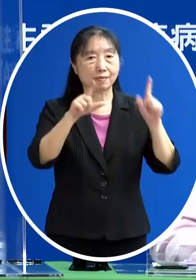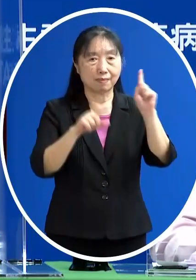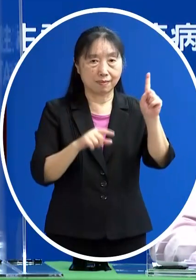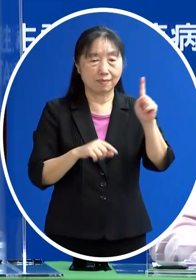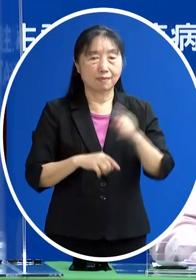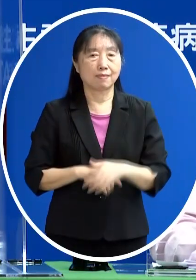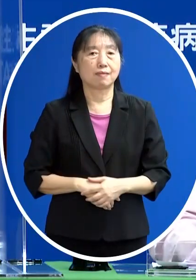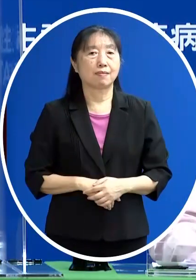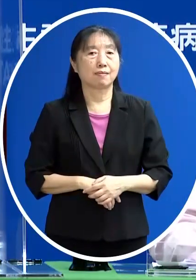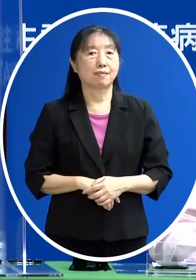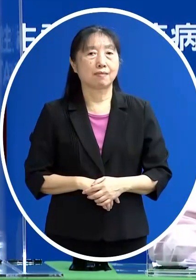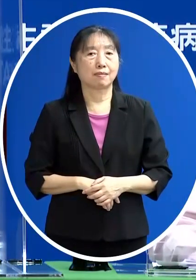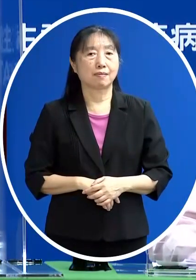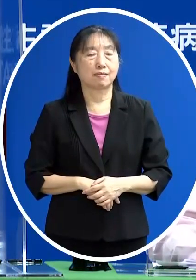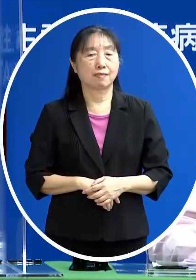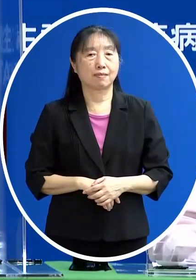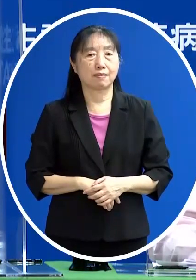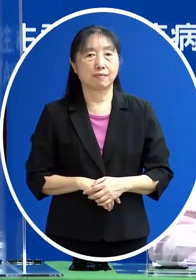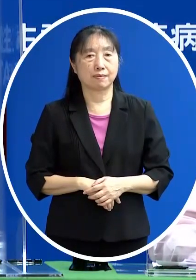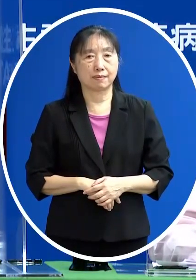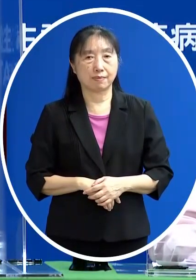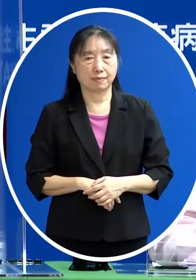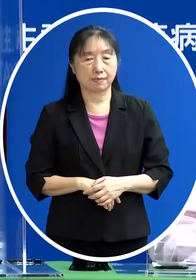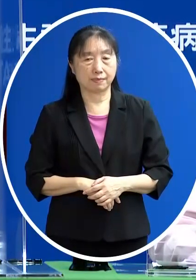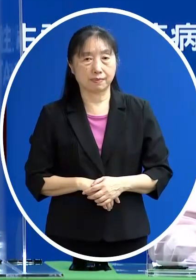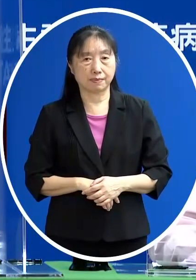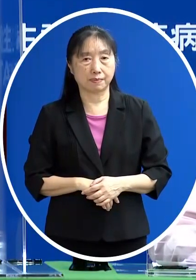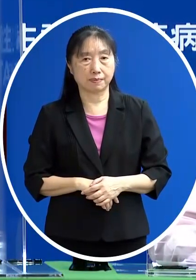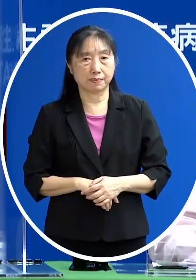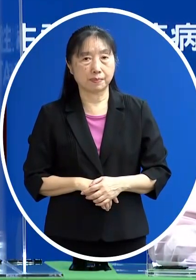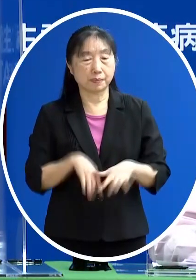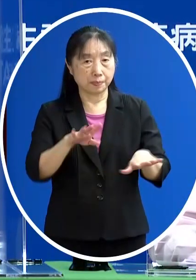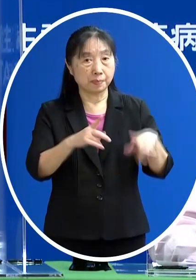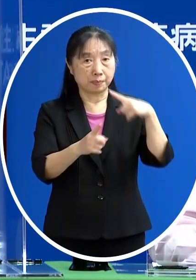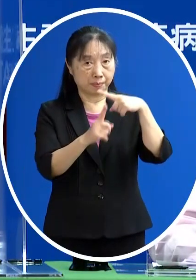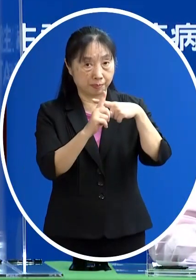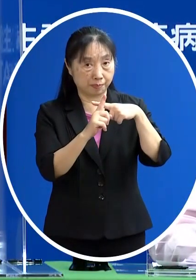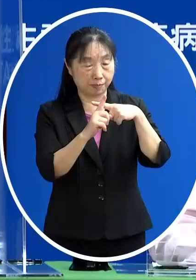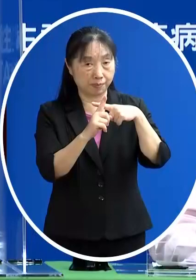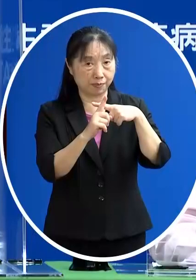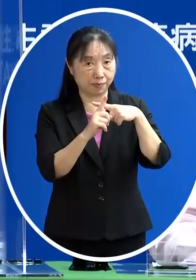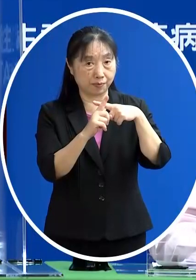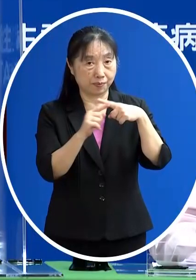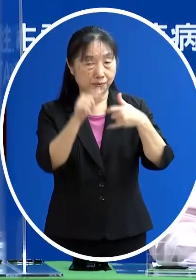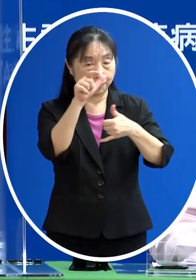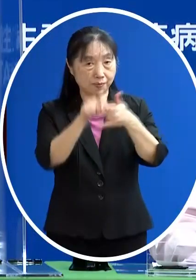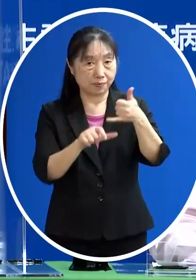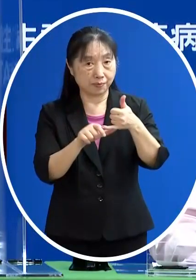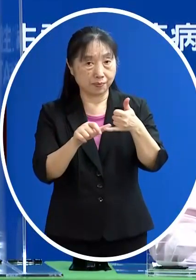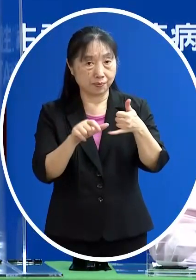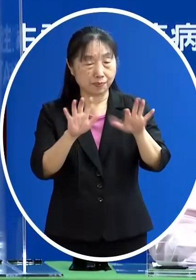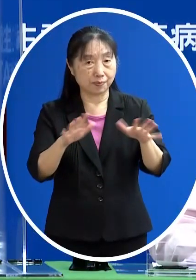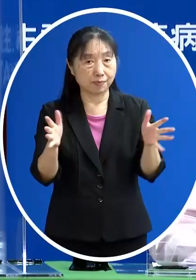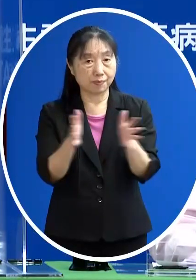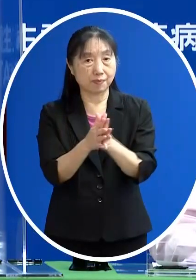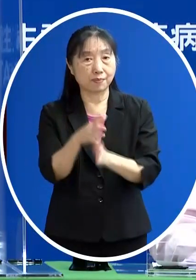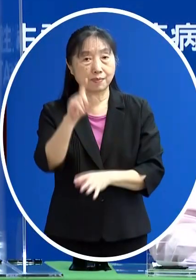例。那牵扯的话，我就说有确诊案例的话，总共大概有现在